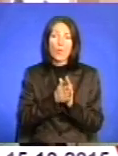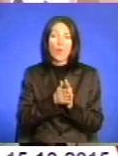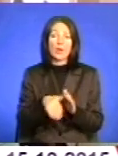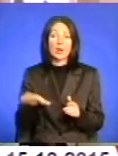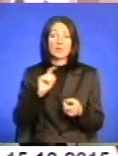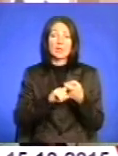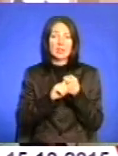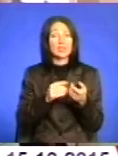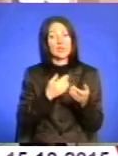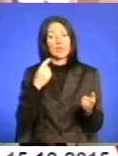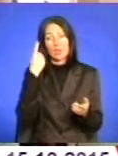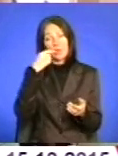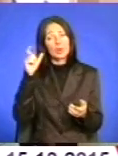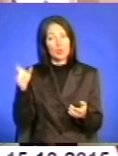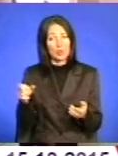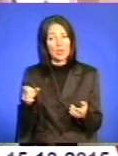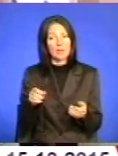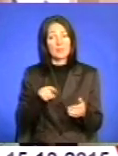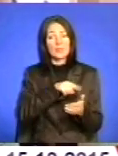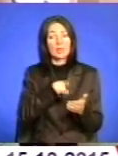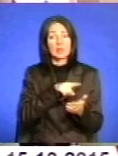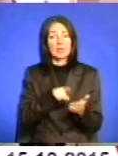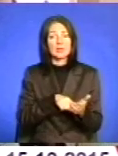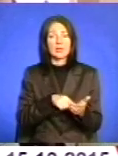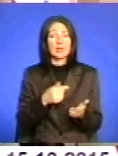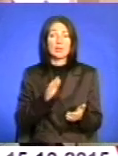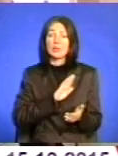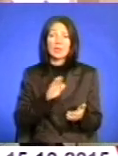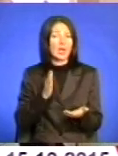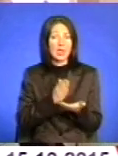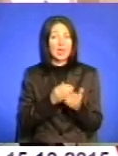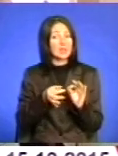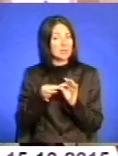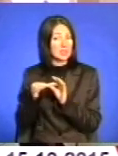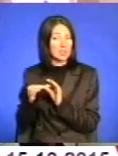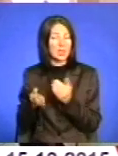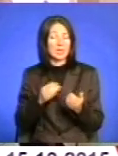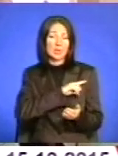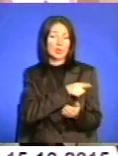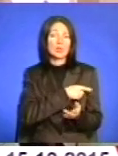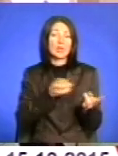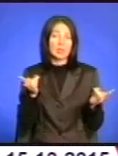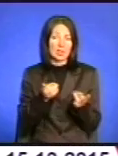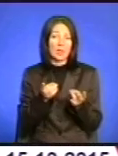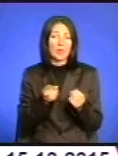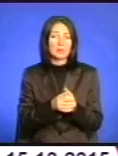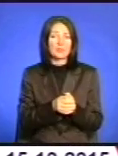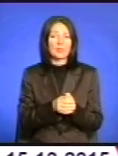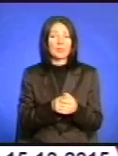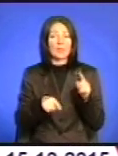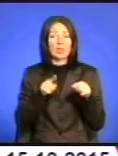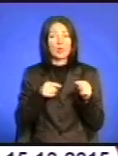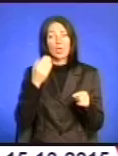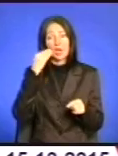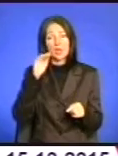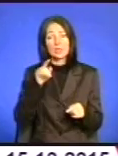від особистості, від людини. Тести, я би не сказав, що вони надто складні, але зусилля обов'язково потрібні. Інколи краще